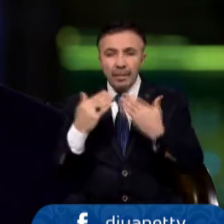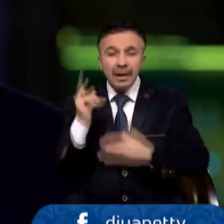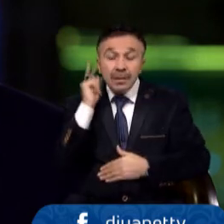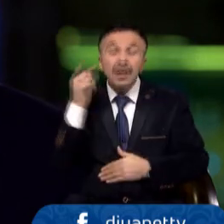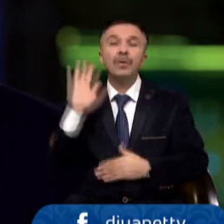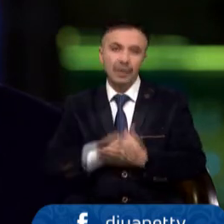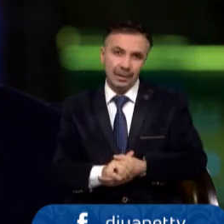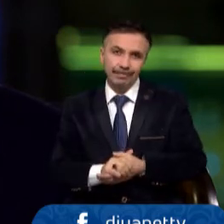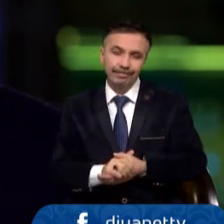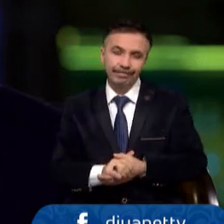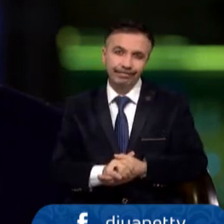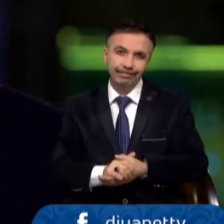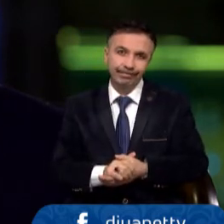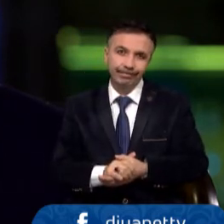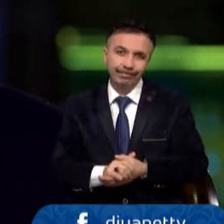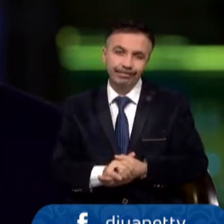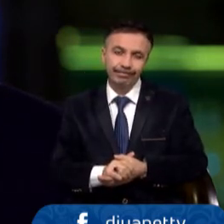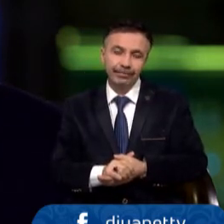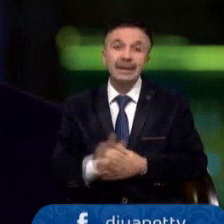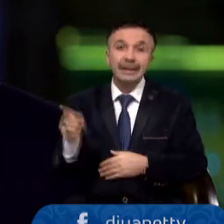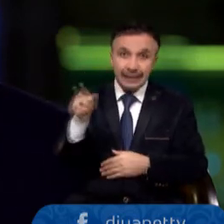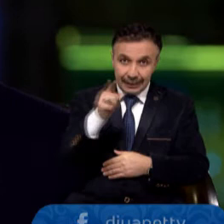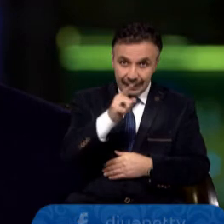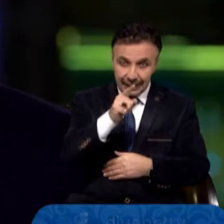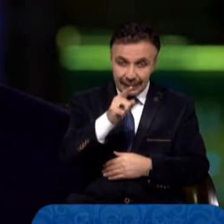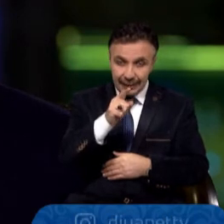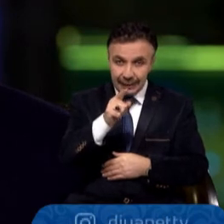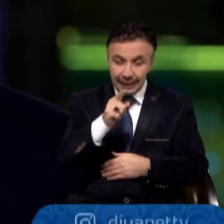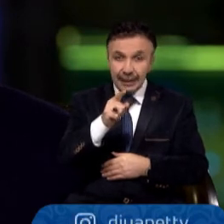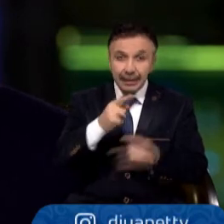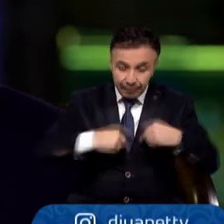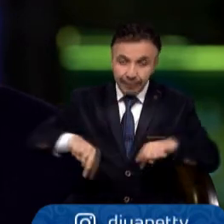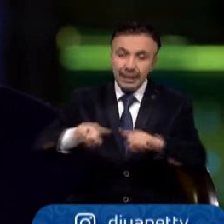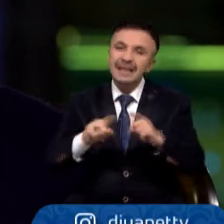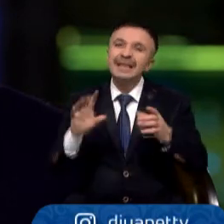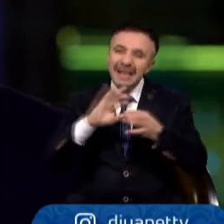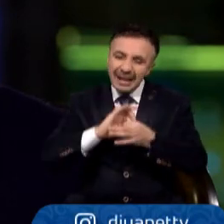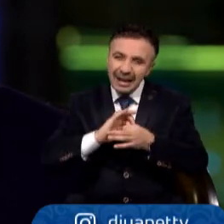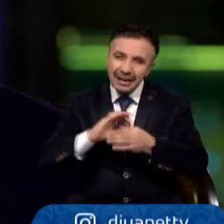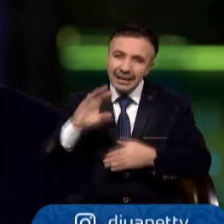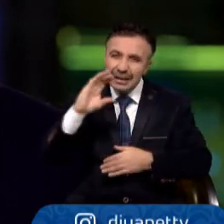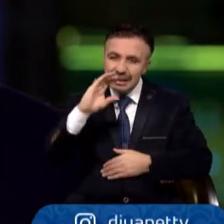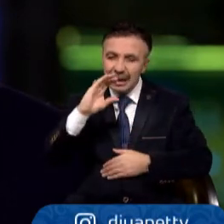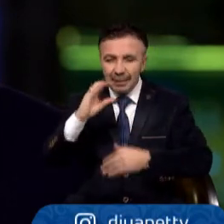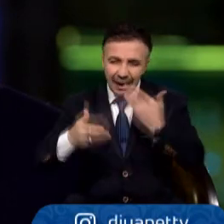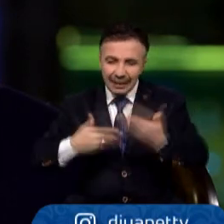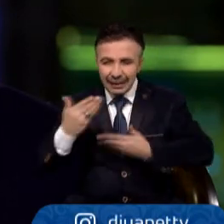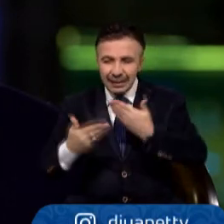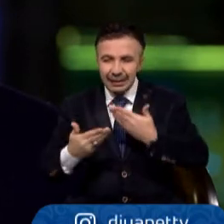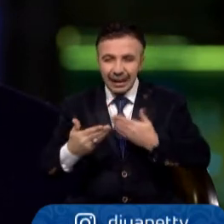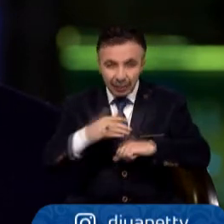bu sohbet dinlemiyorlar siz biz ilgileneceğiz ellerinden